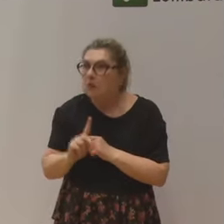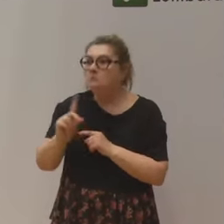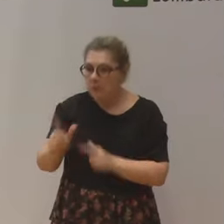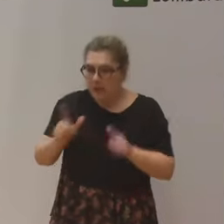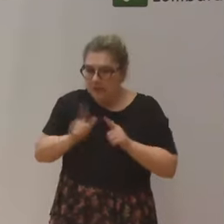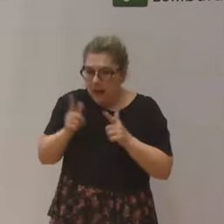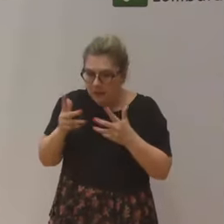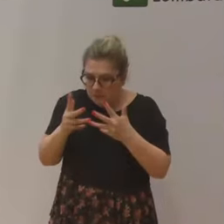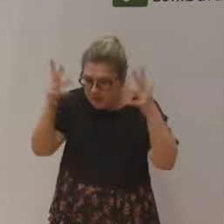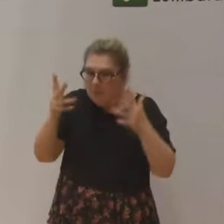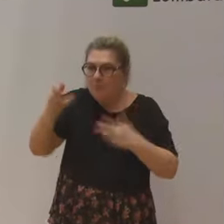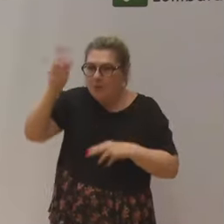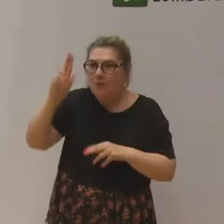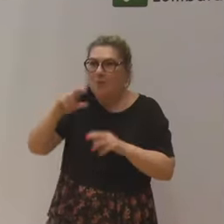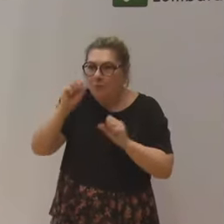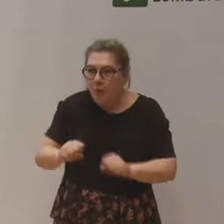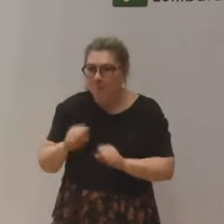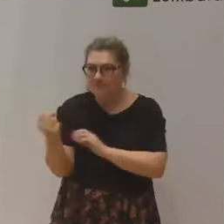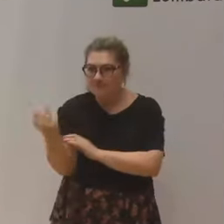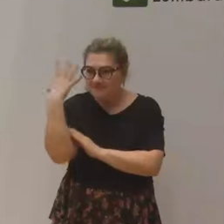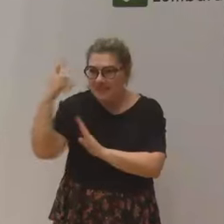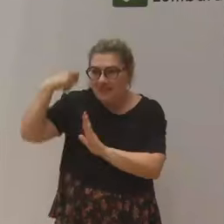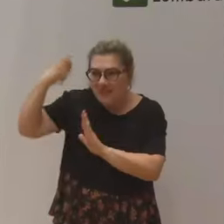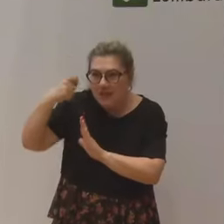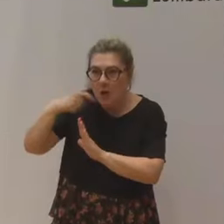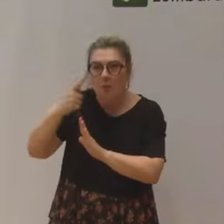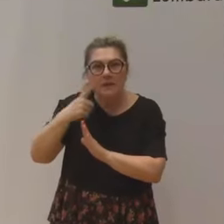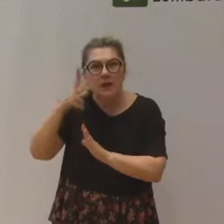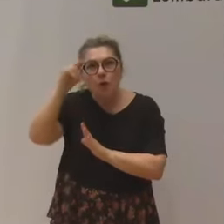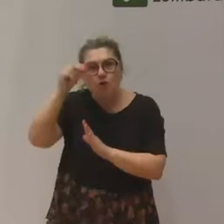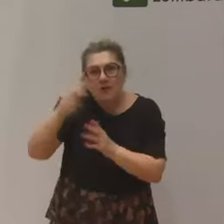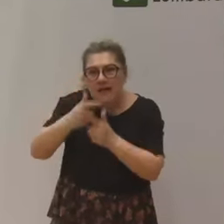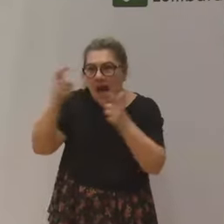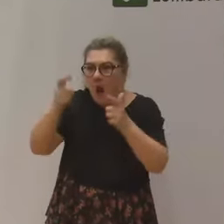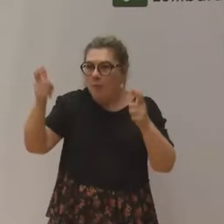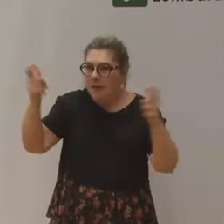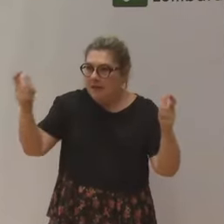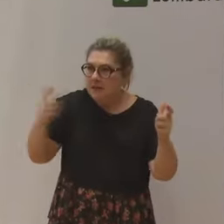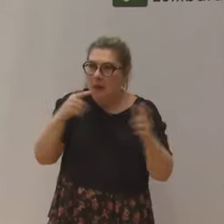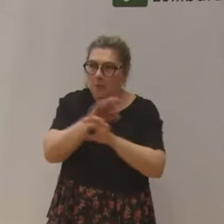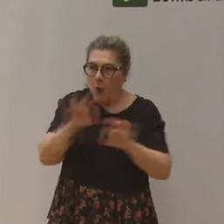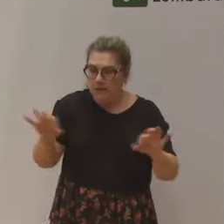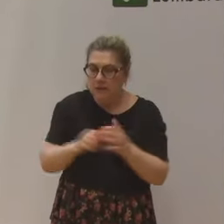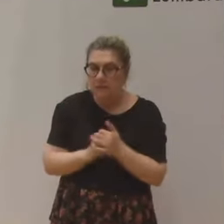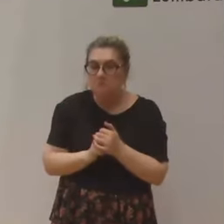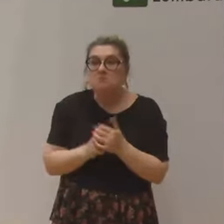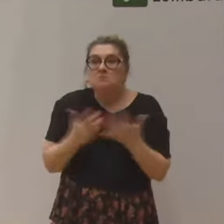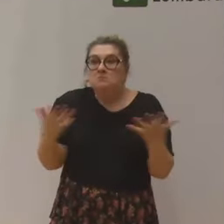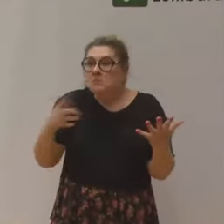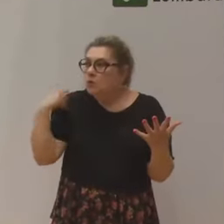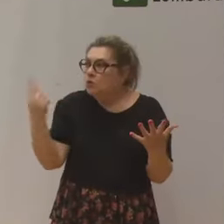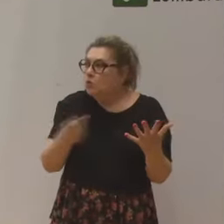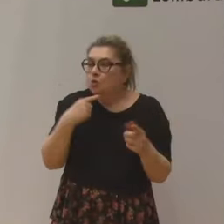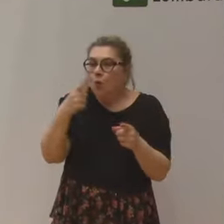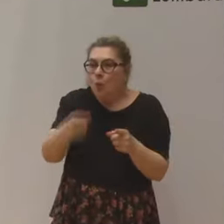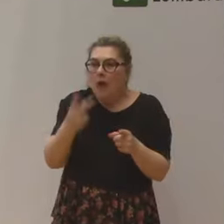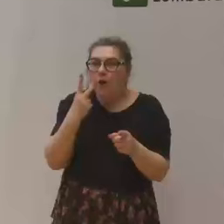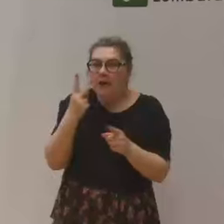ovviamente attraverso i media potrà essere amplificata e potrà essere, diciamo, resa disponibile. Ovviamente tutto ciò che